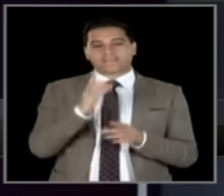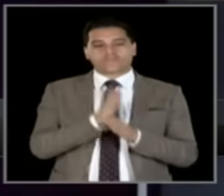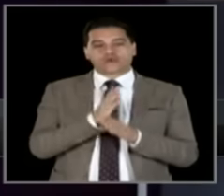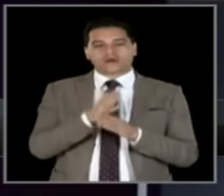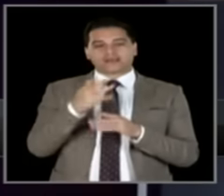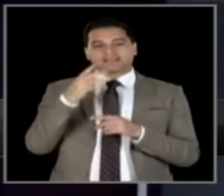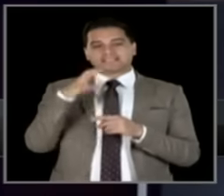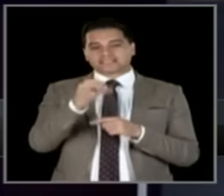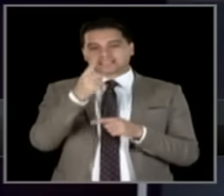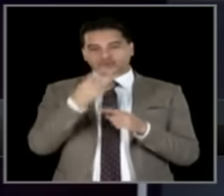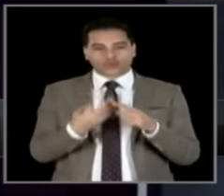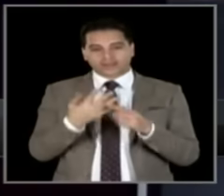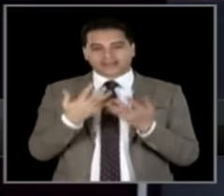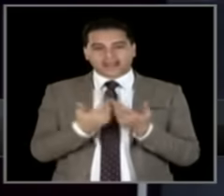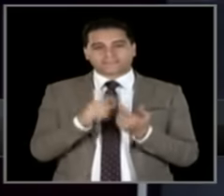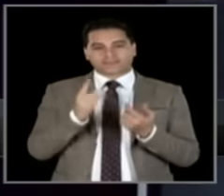90؟